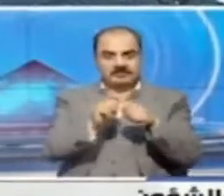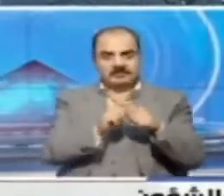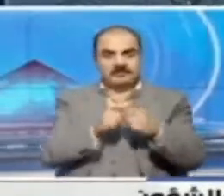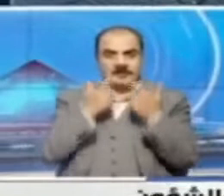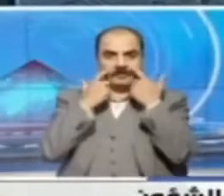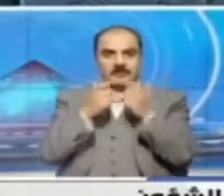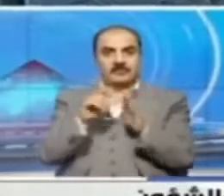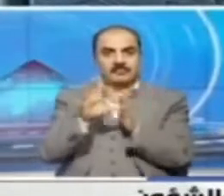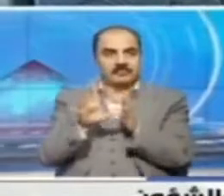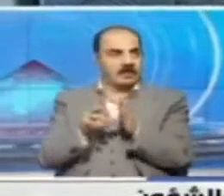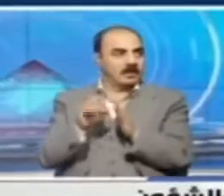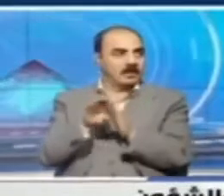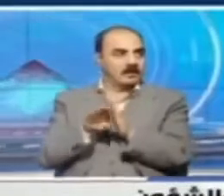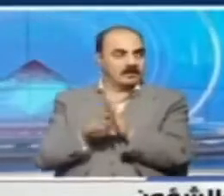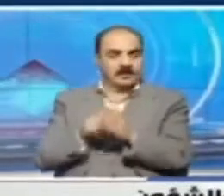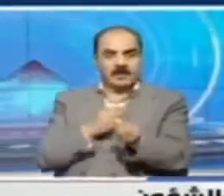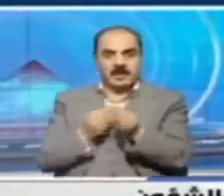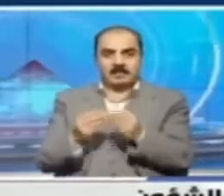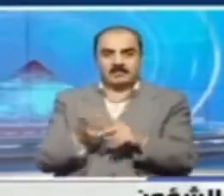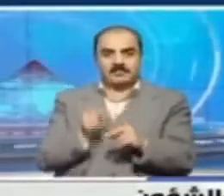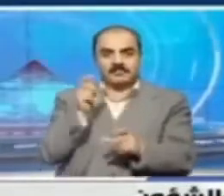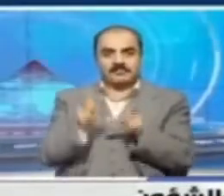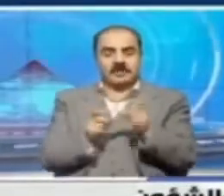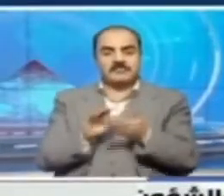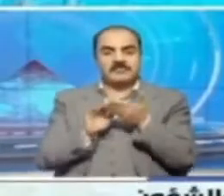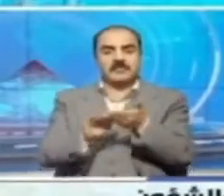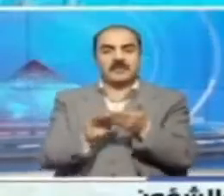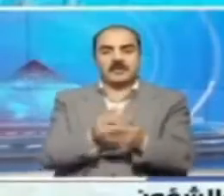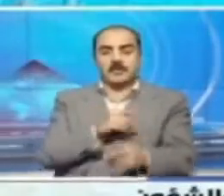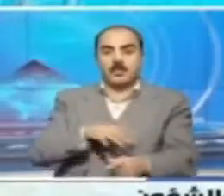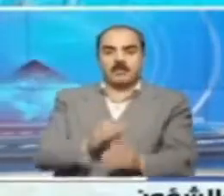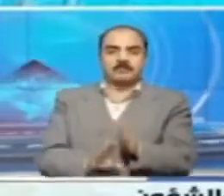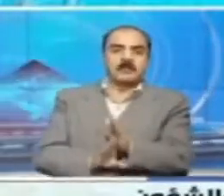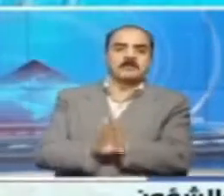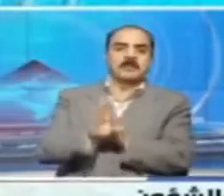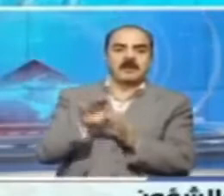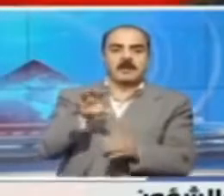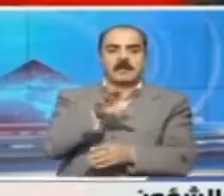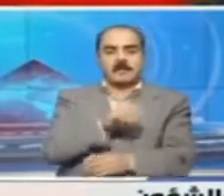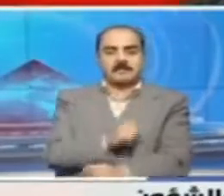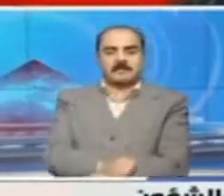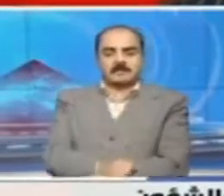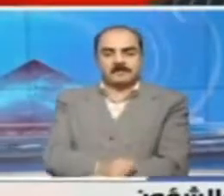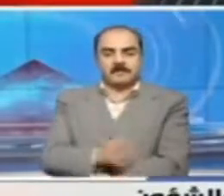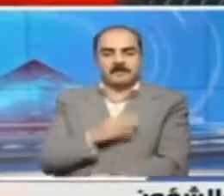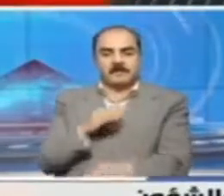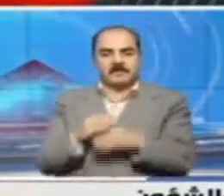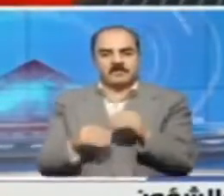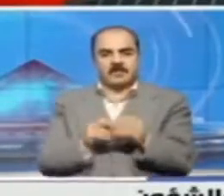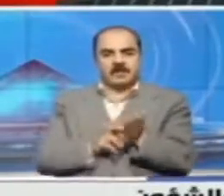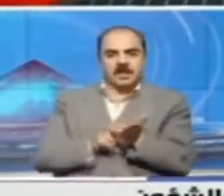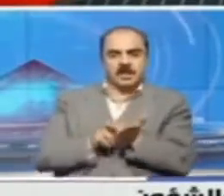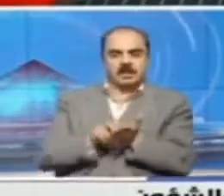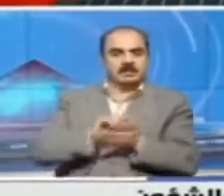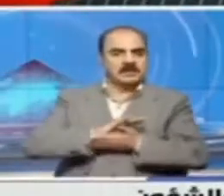الشريعة وتيسير حياة الناس بما يضمن تقدم الدول والمجتمعات. لتحقق السبل